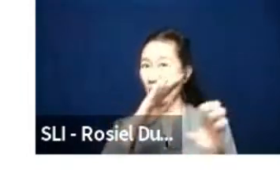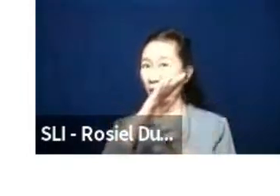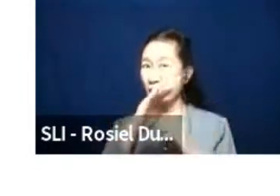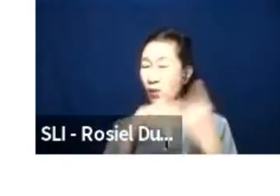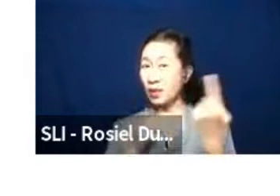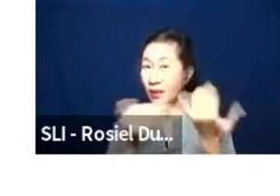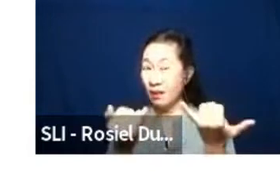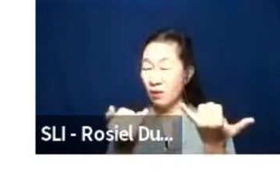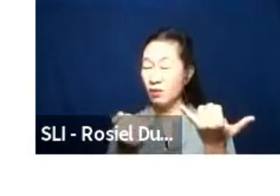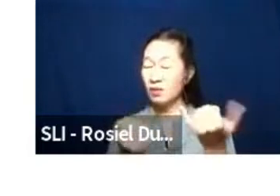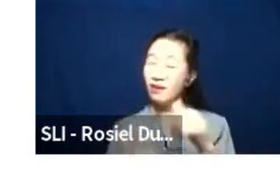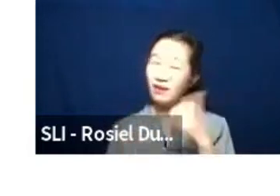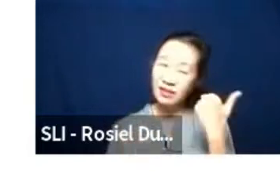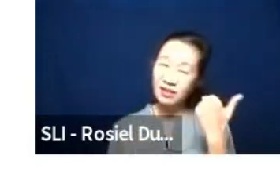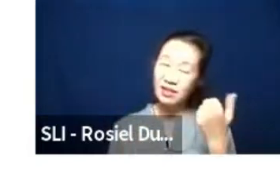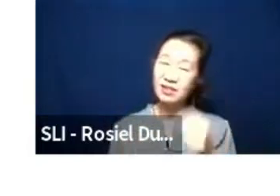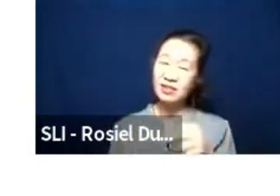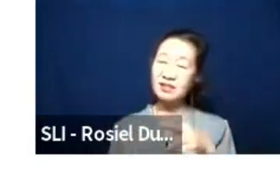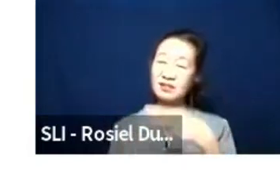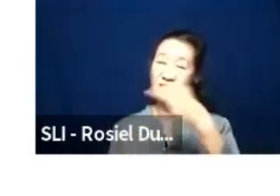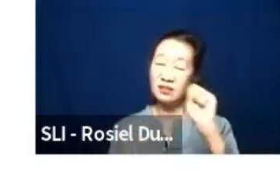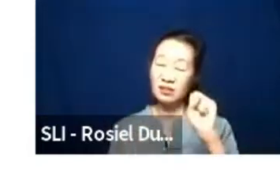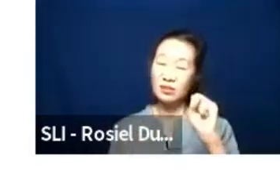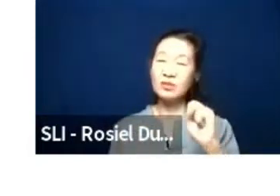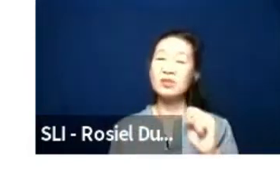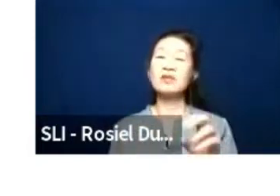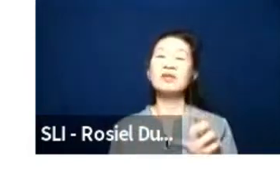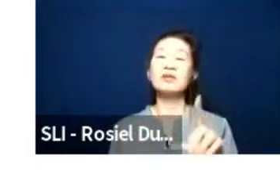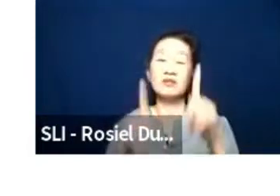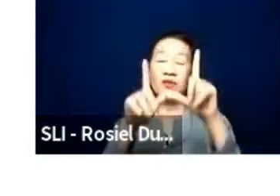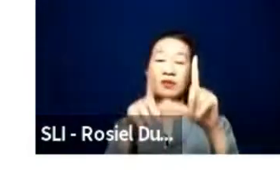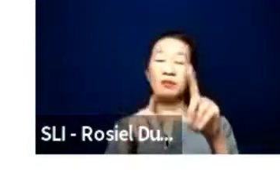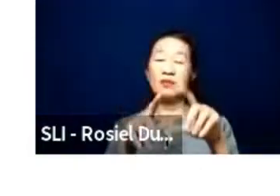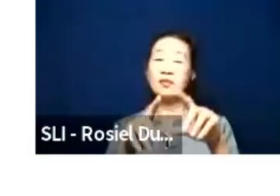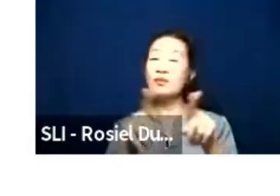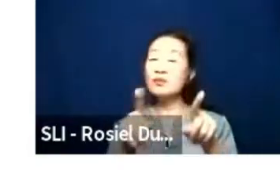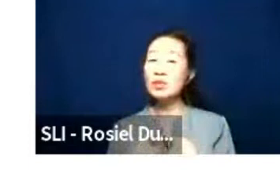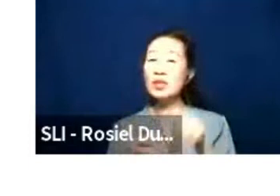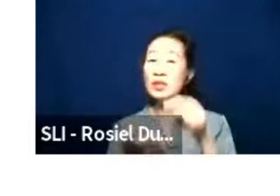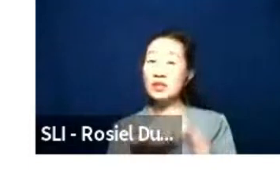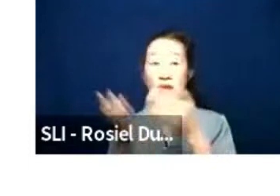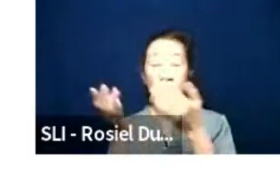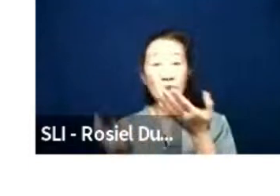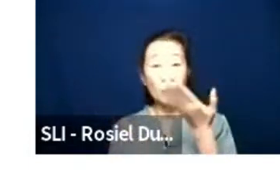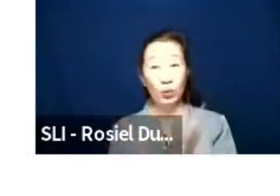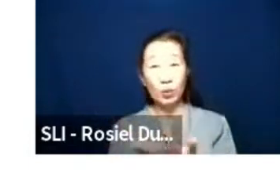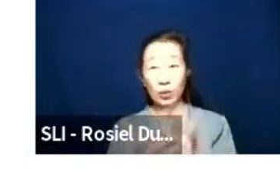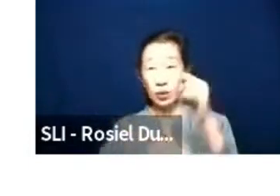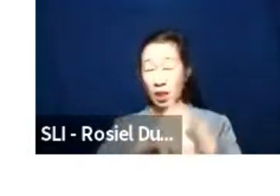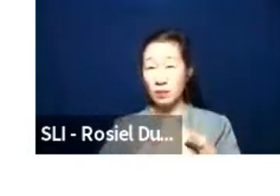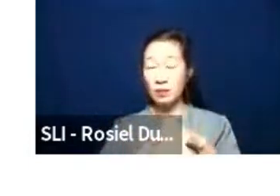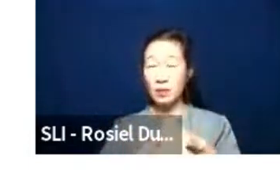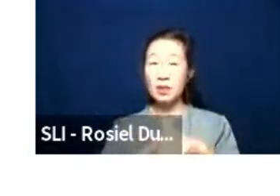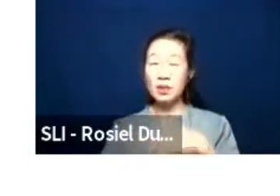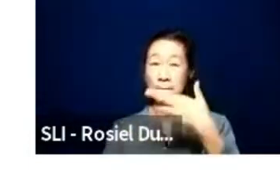lang ngayon, yung iba nasa secondary level or nasa high school level. No? So, ito yung magandang panahon. Mas maganda nga po later